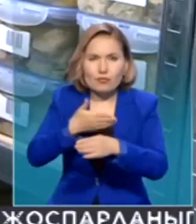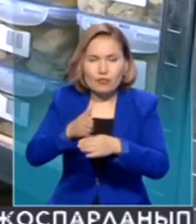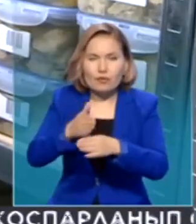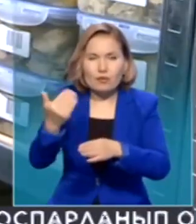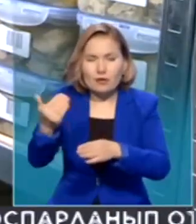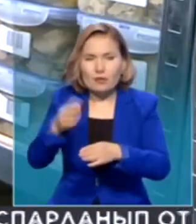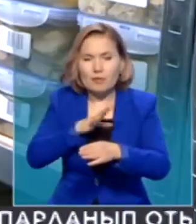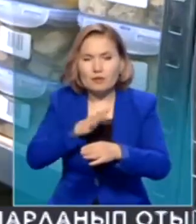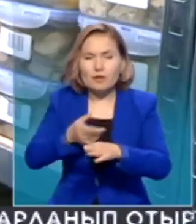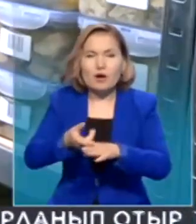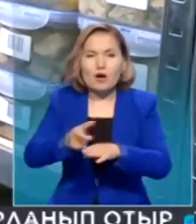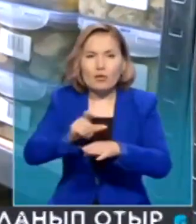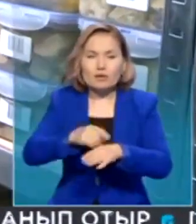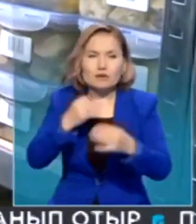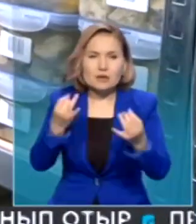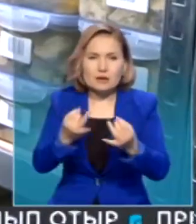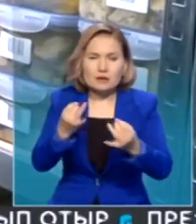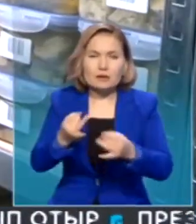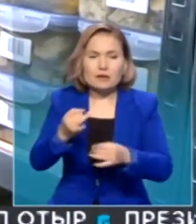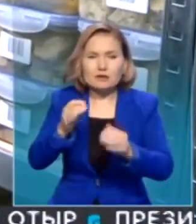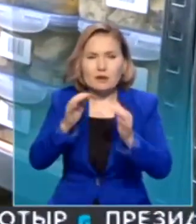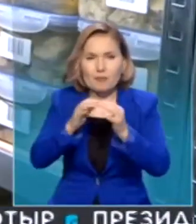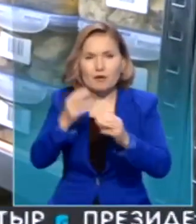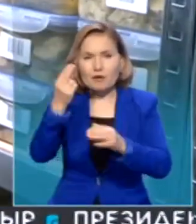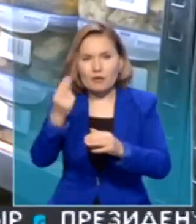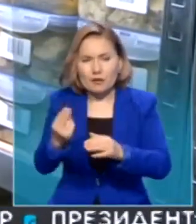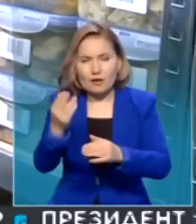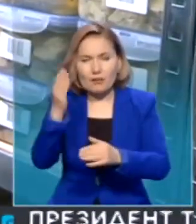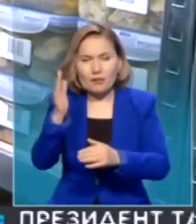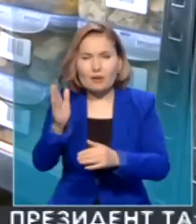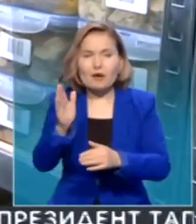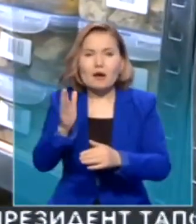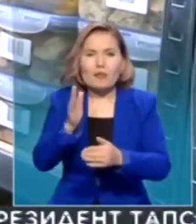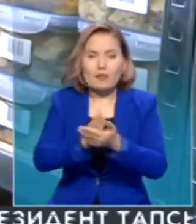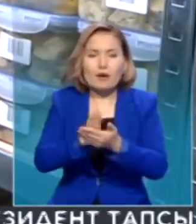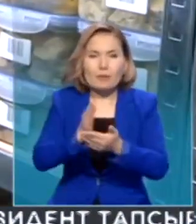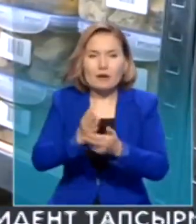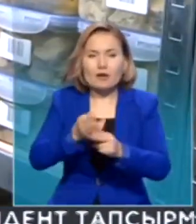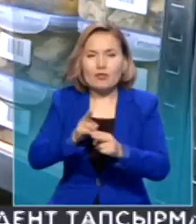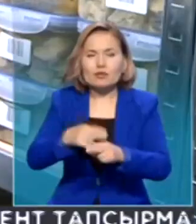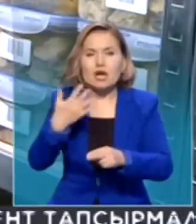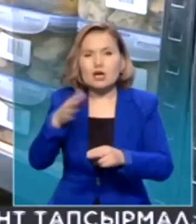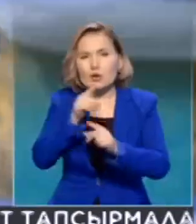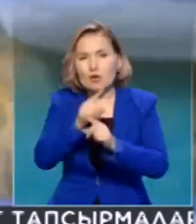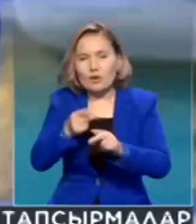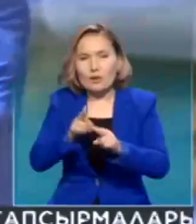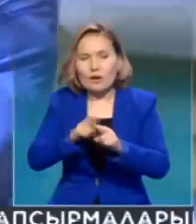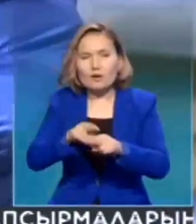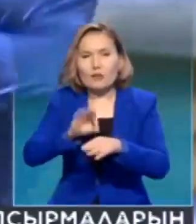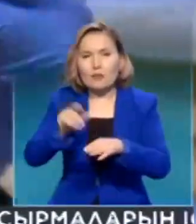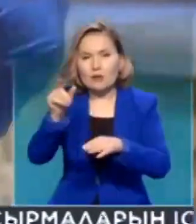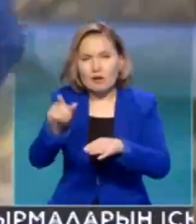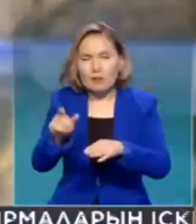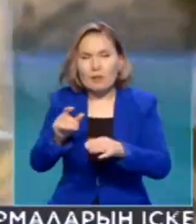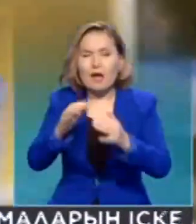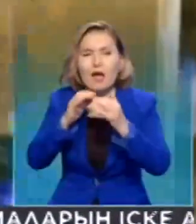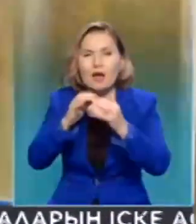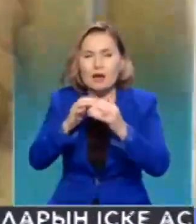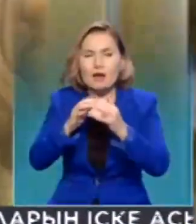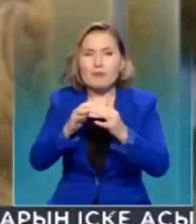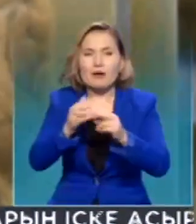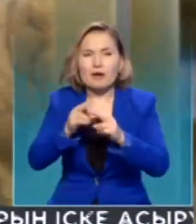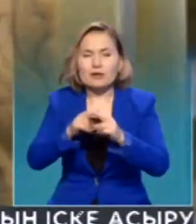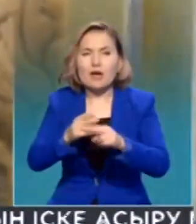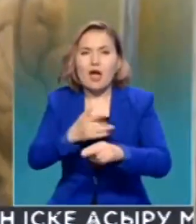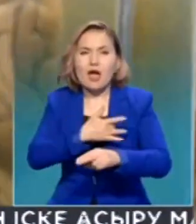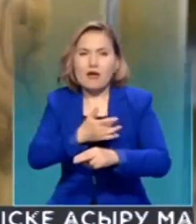отырған бұл тұтастай кесілмеген ми, 50-ші жылдары бұл науқас мына мидың инфарктімен ауырып,